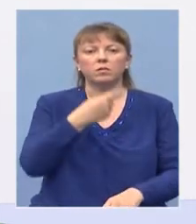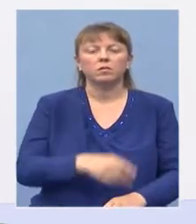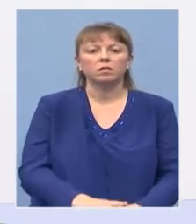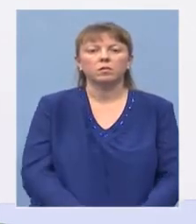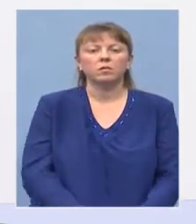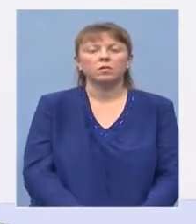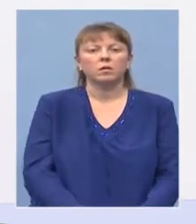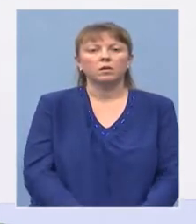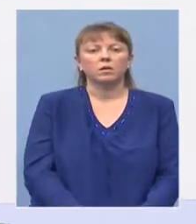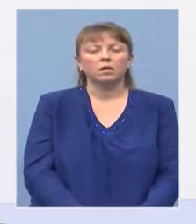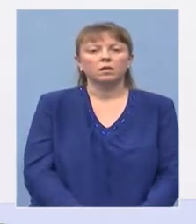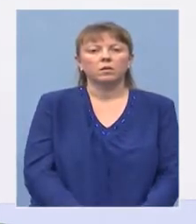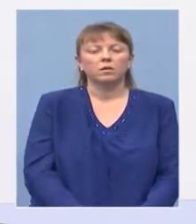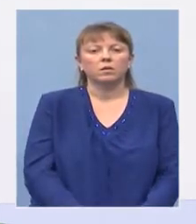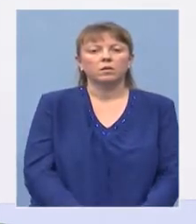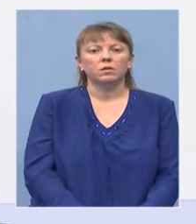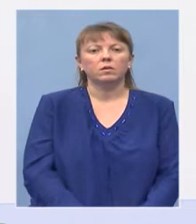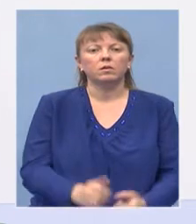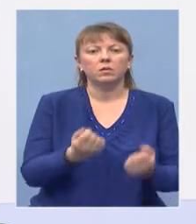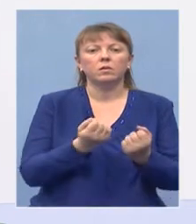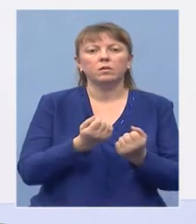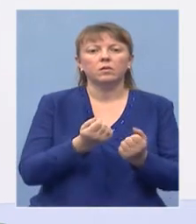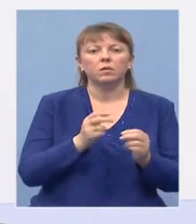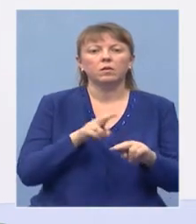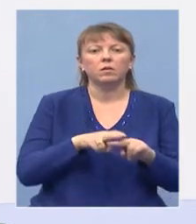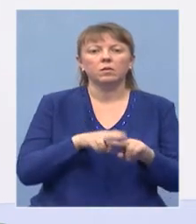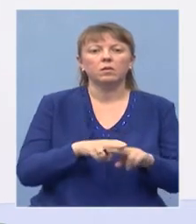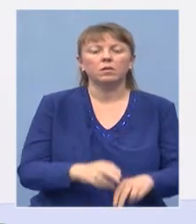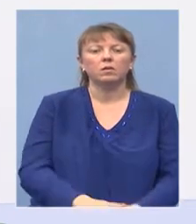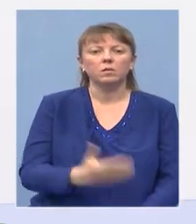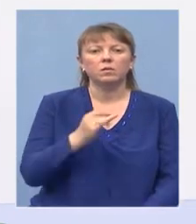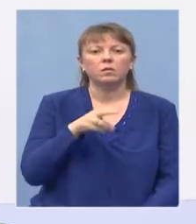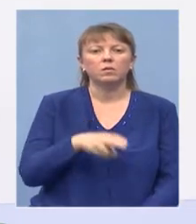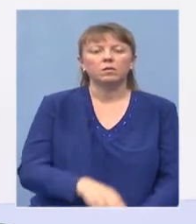личности, также водительских удостоверений и получение ЦП.